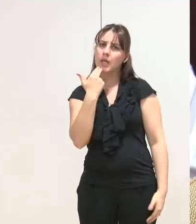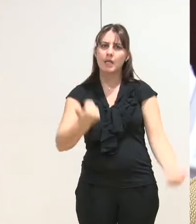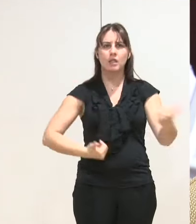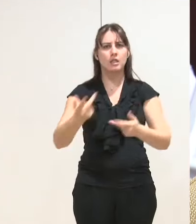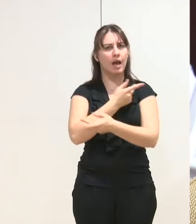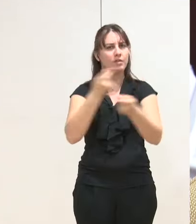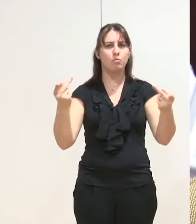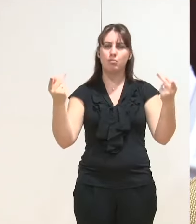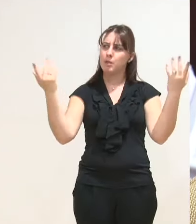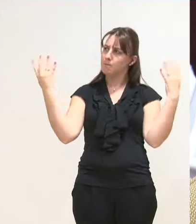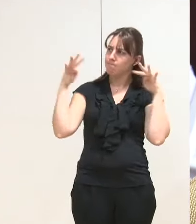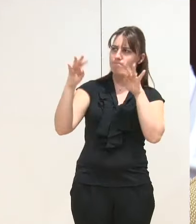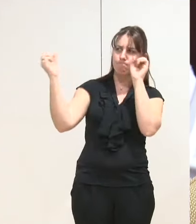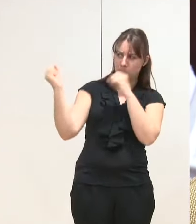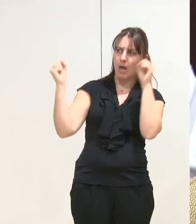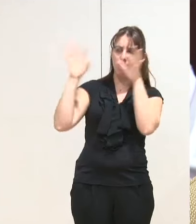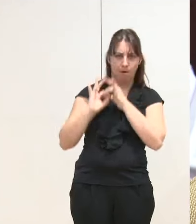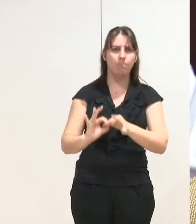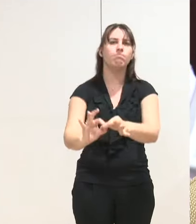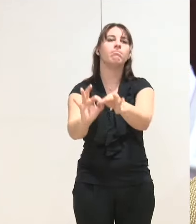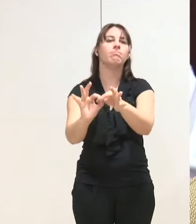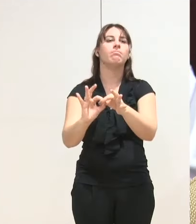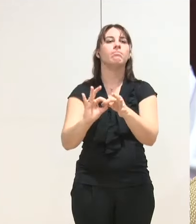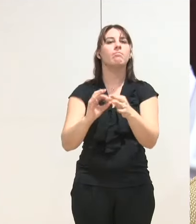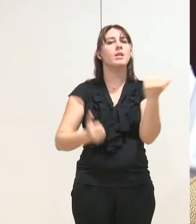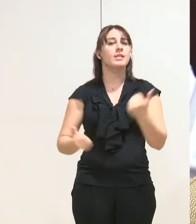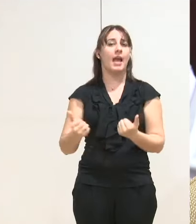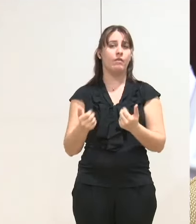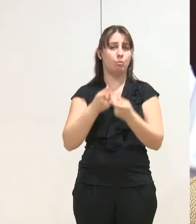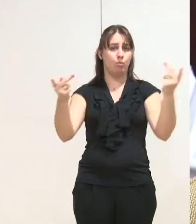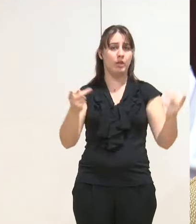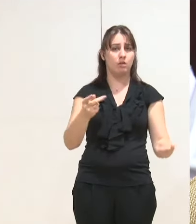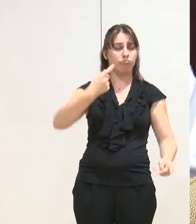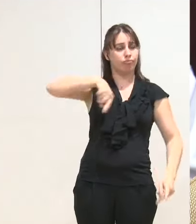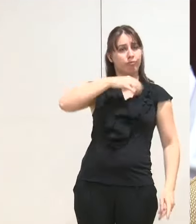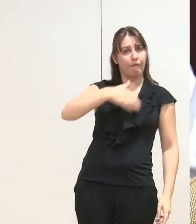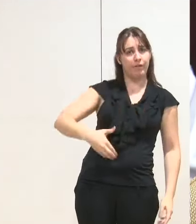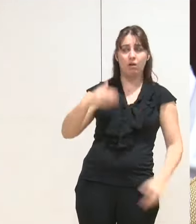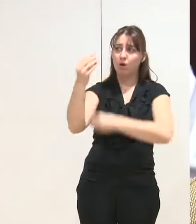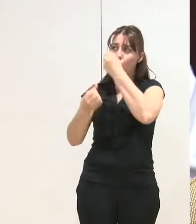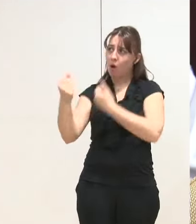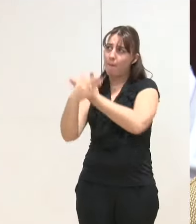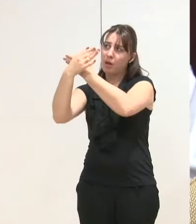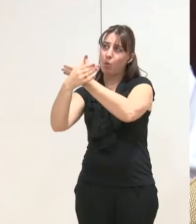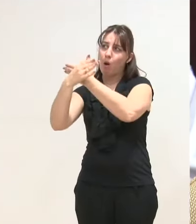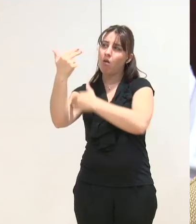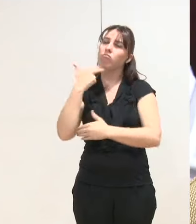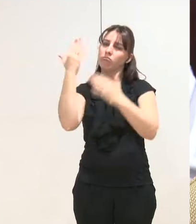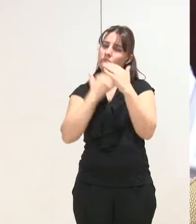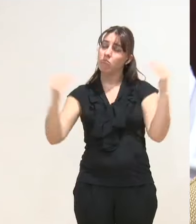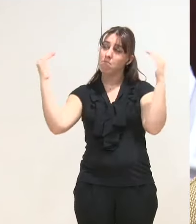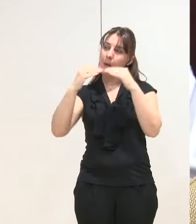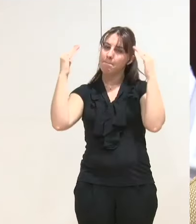public que ce service public soit exercé par la métropole ou par la ville il s'agit aussi de